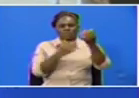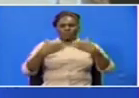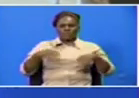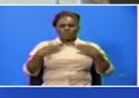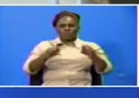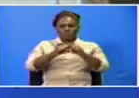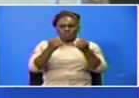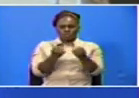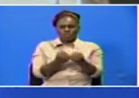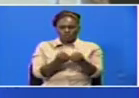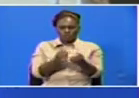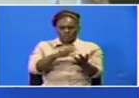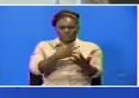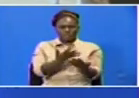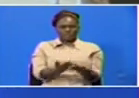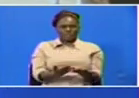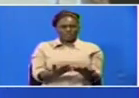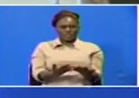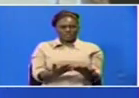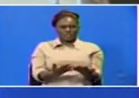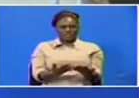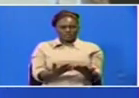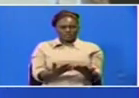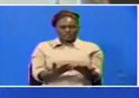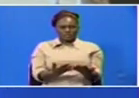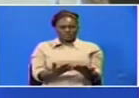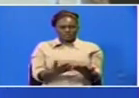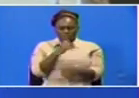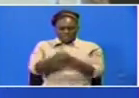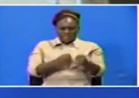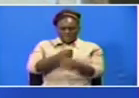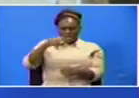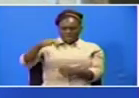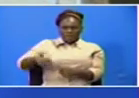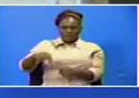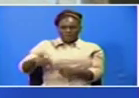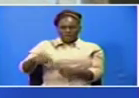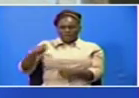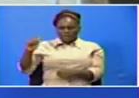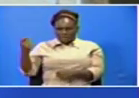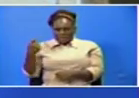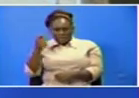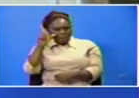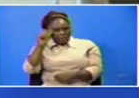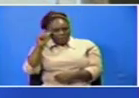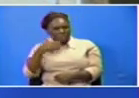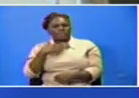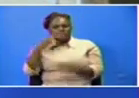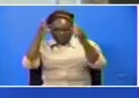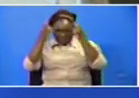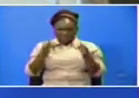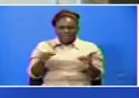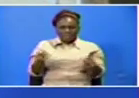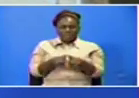Ume request kwamba kwa nini nisifanye funga mwaka na King Kiba this year hapa Kenya, Mombasa, kama